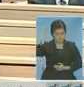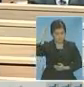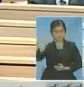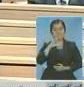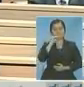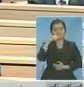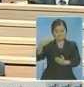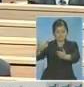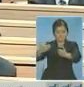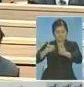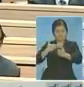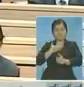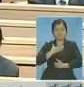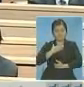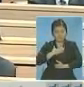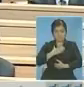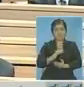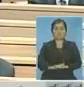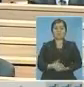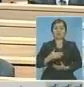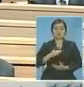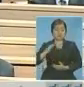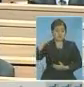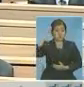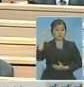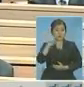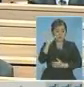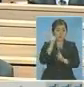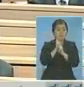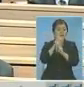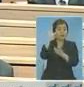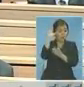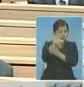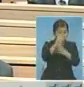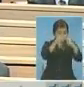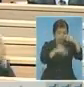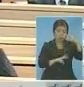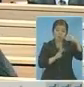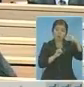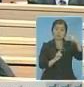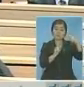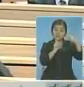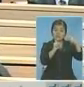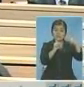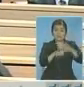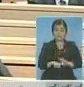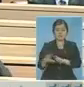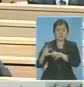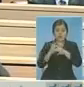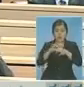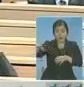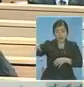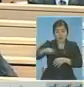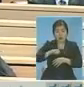ถูกพากพิงกลับเมื่อกี้ผมพูดว่าผมประท้วงตามข้อบังคับข้อ61นี่กรณีที่นำเรื่องที่ไม่เป็นความจริงนี่เพรา